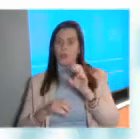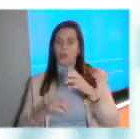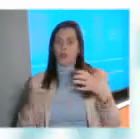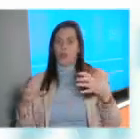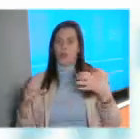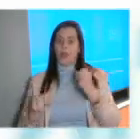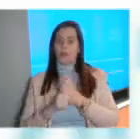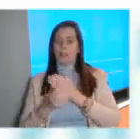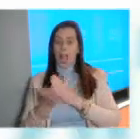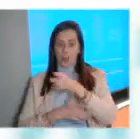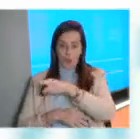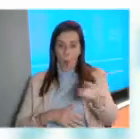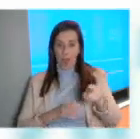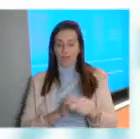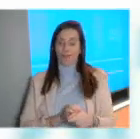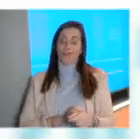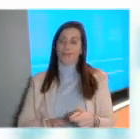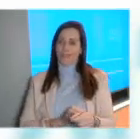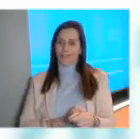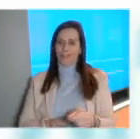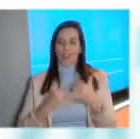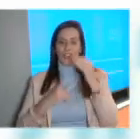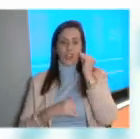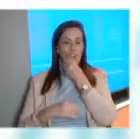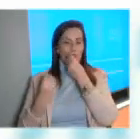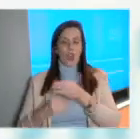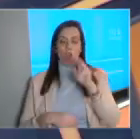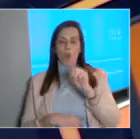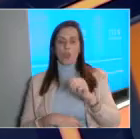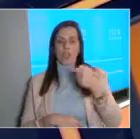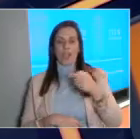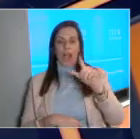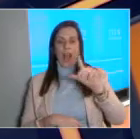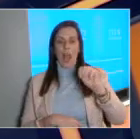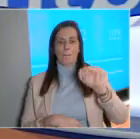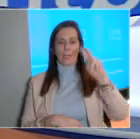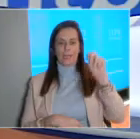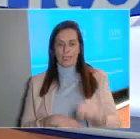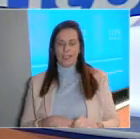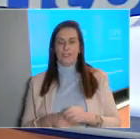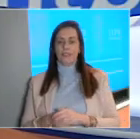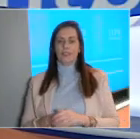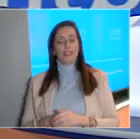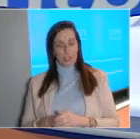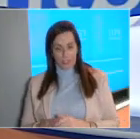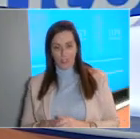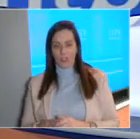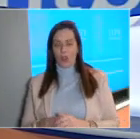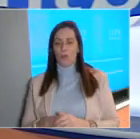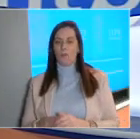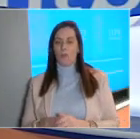למשרה קבועה. טוב, ועכשיו נגיד צהריים טובים למושיק גלאמין, פרשננו. צהריים טובים,